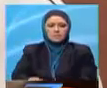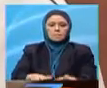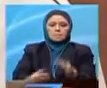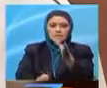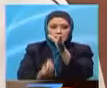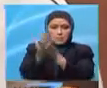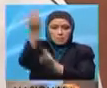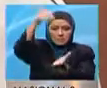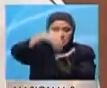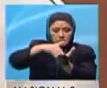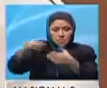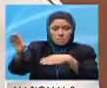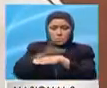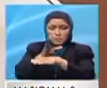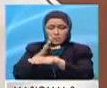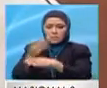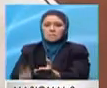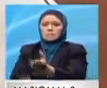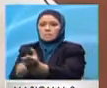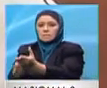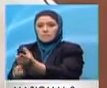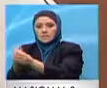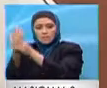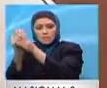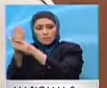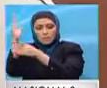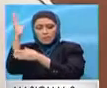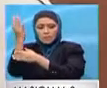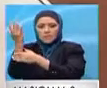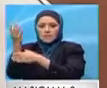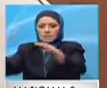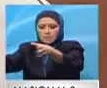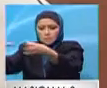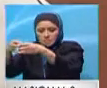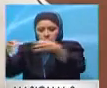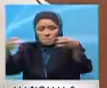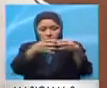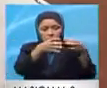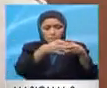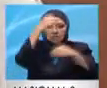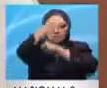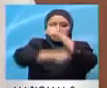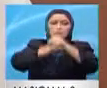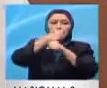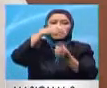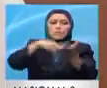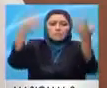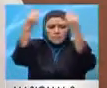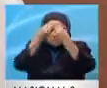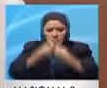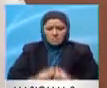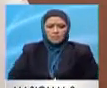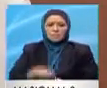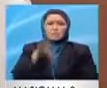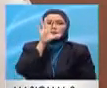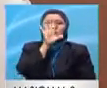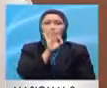semula Komal tsk pada tahun ini adalah berjumlah